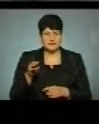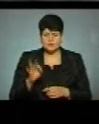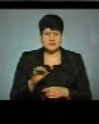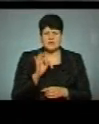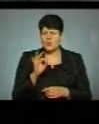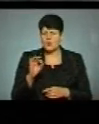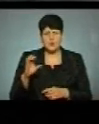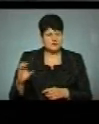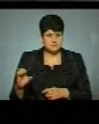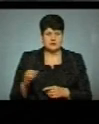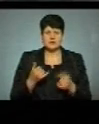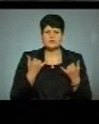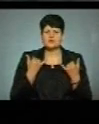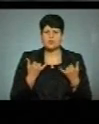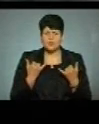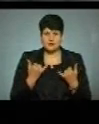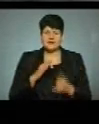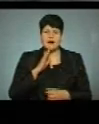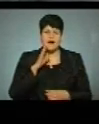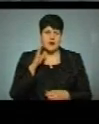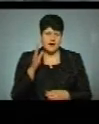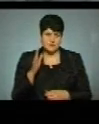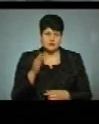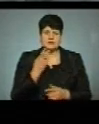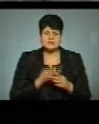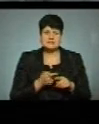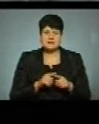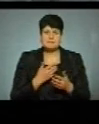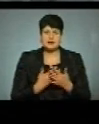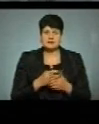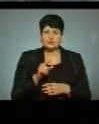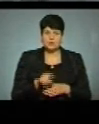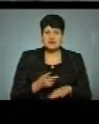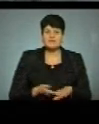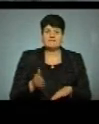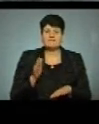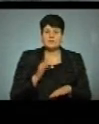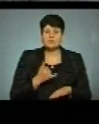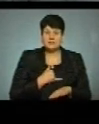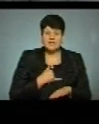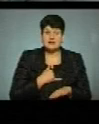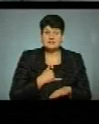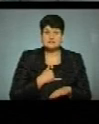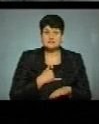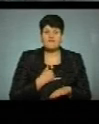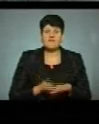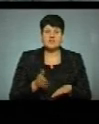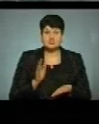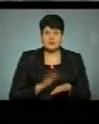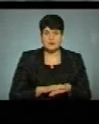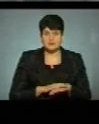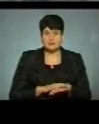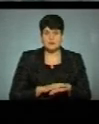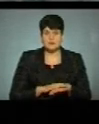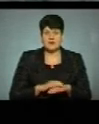ООС. І сьогодні ранок – свідчення того, в нас летить важка артилерія